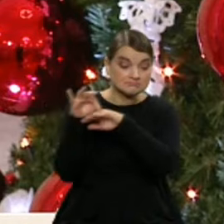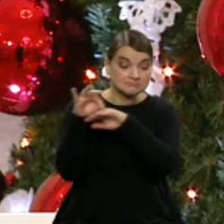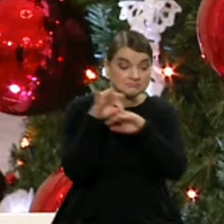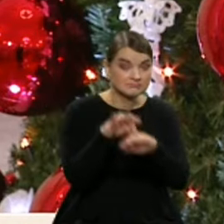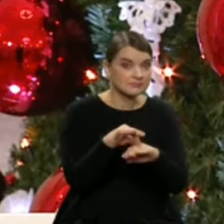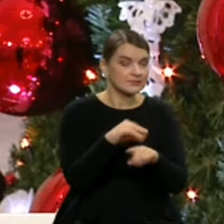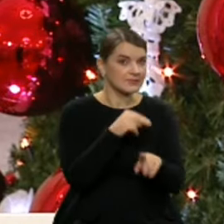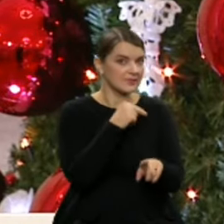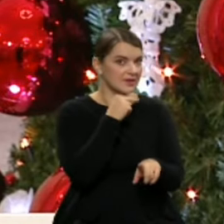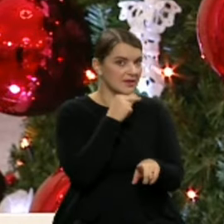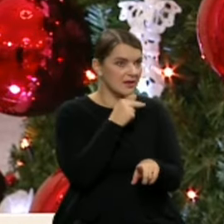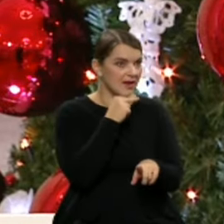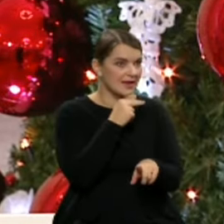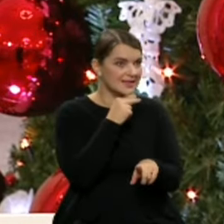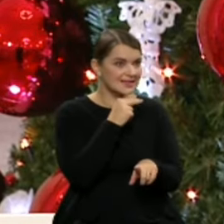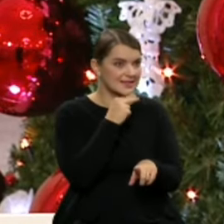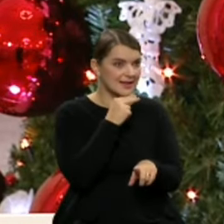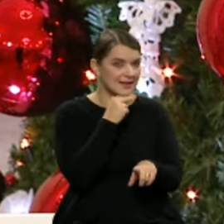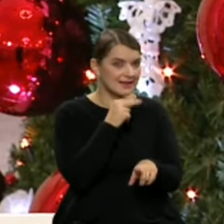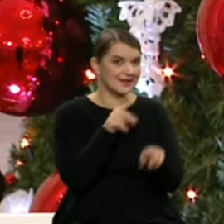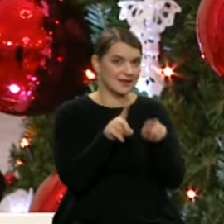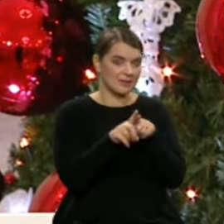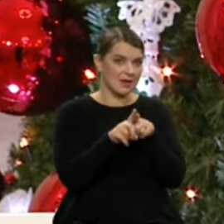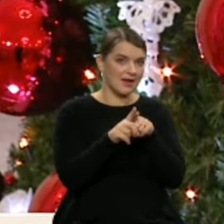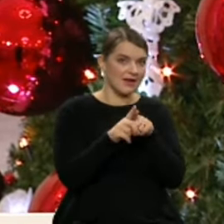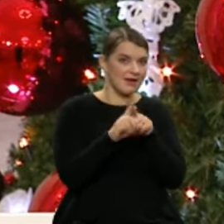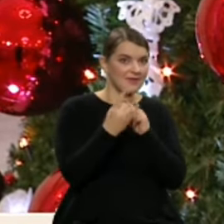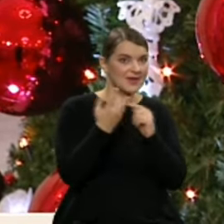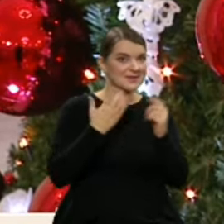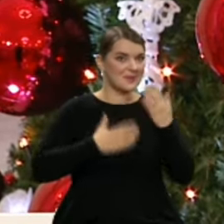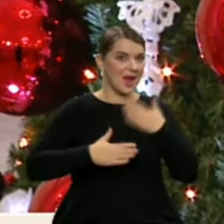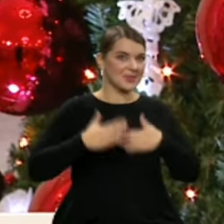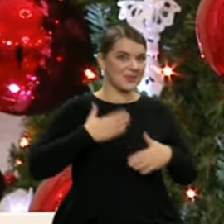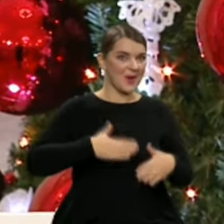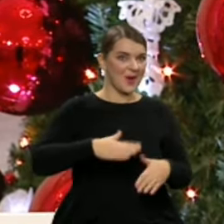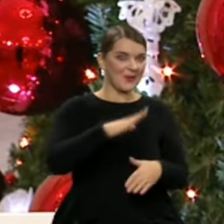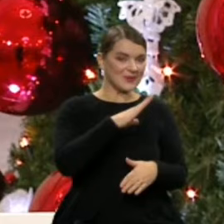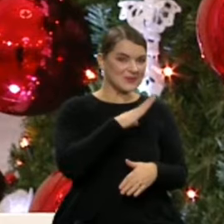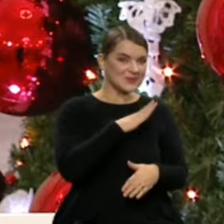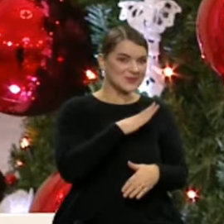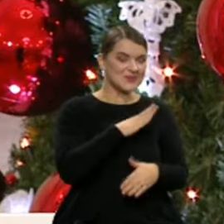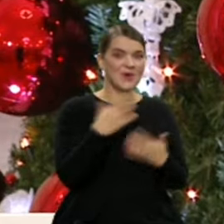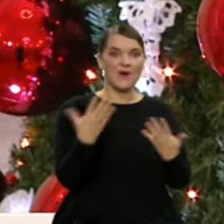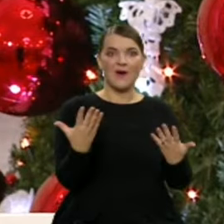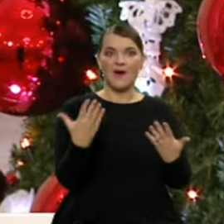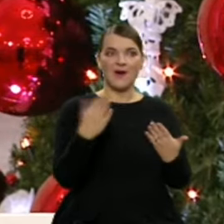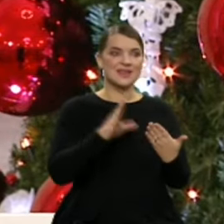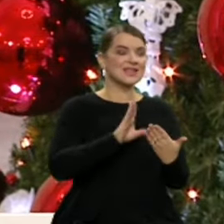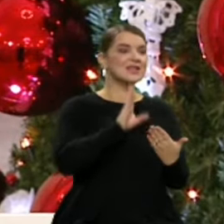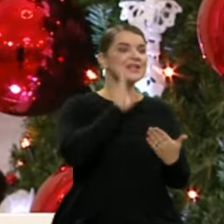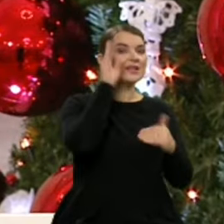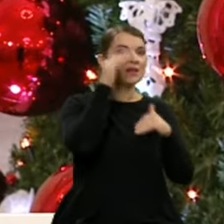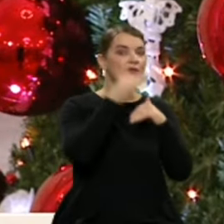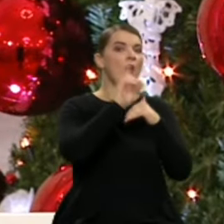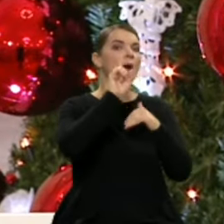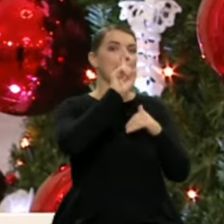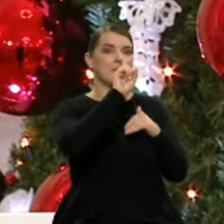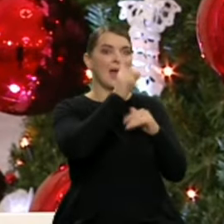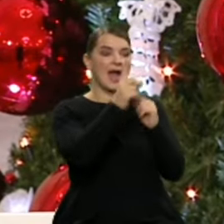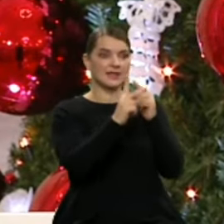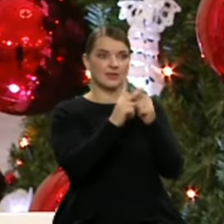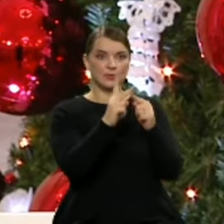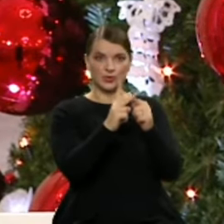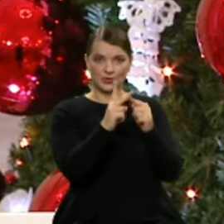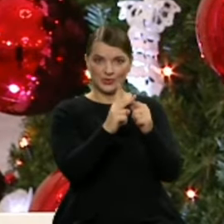ir labai geras, labai patogus, nu, ne geras, patogus, toks labai vaikas ir visą dieną, įsivaizduojat, 1,5 metukų